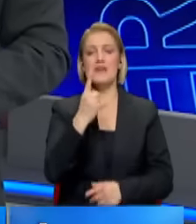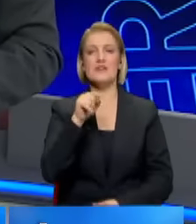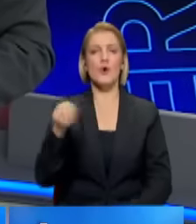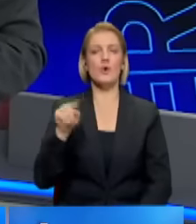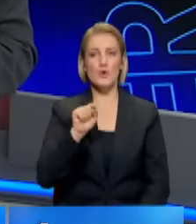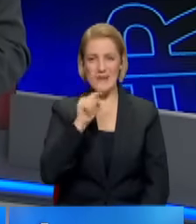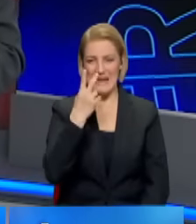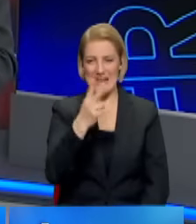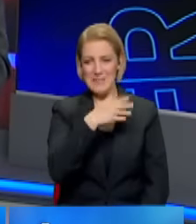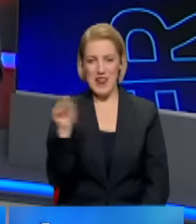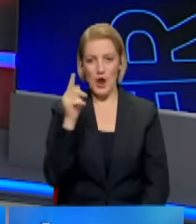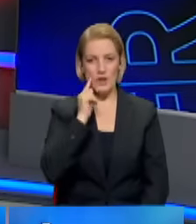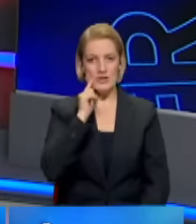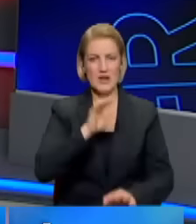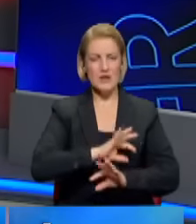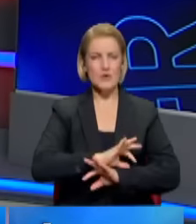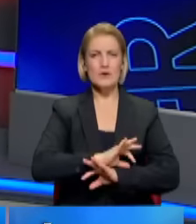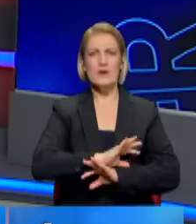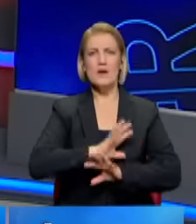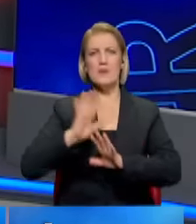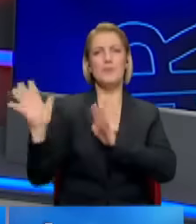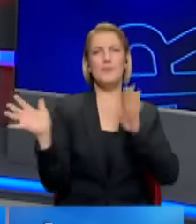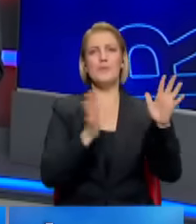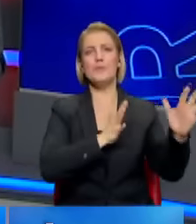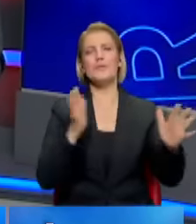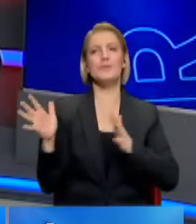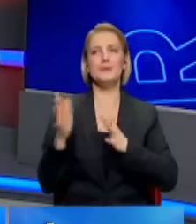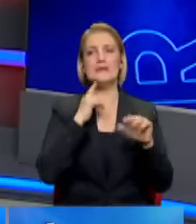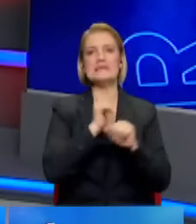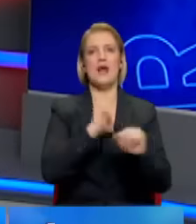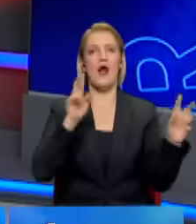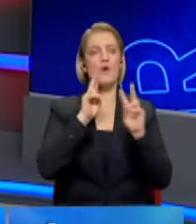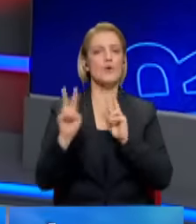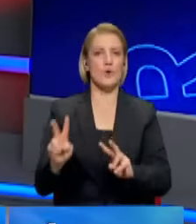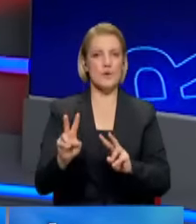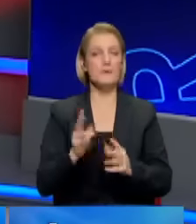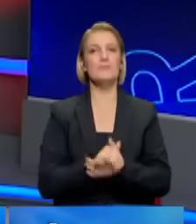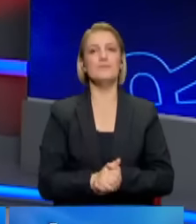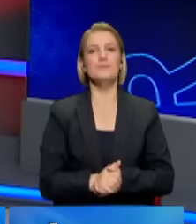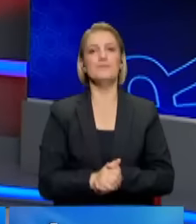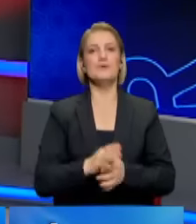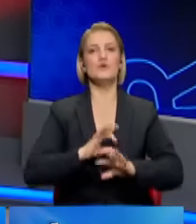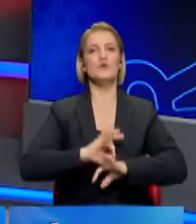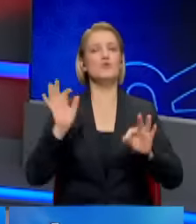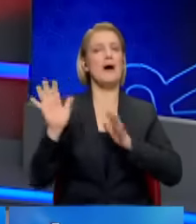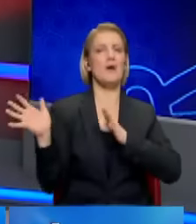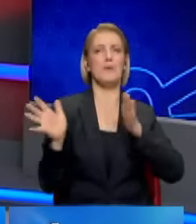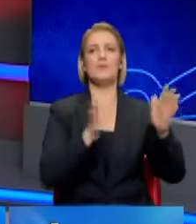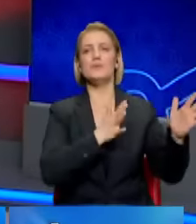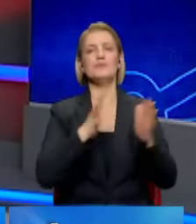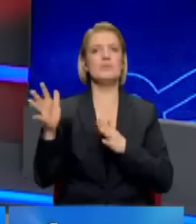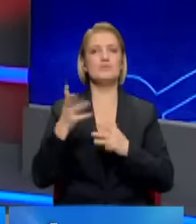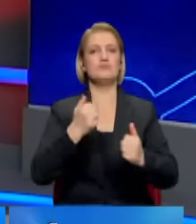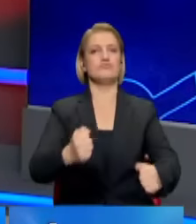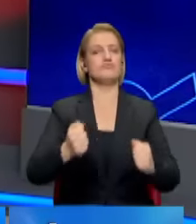1.2 milyon kişi süper tayfundan etkilendi ve Filipinler gazetesinin başlığında da diyor ki süper tayfun gücünü